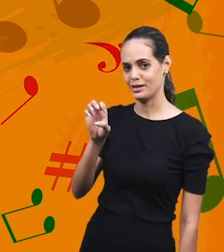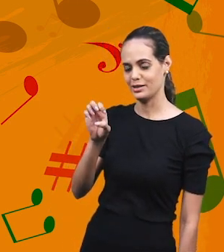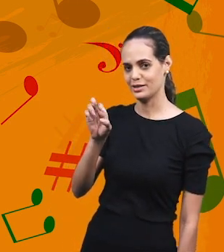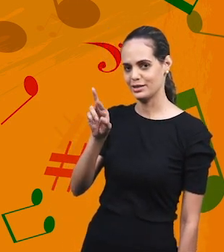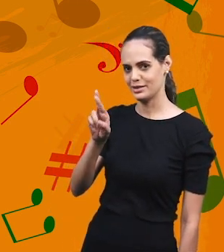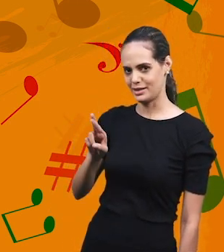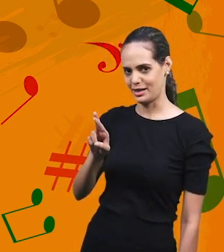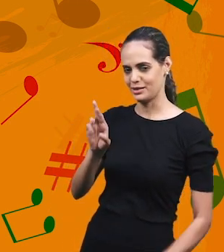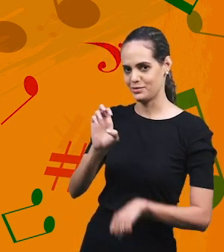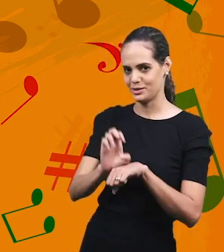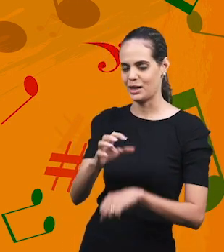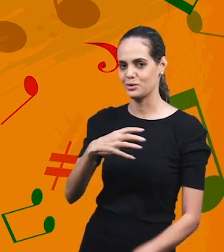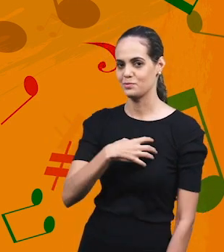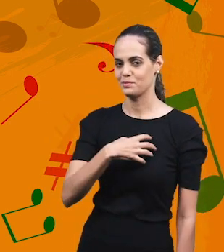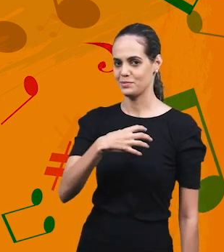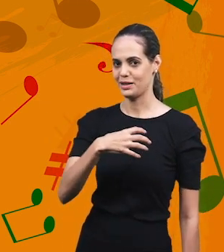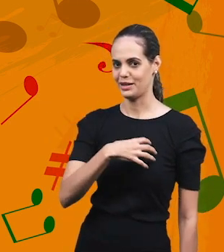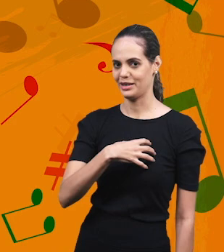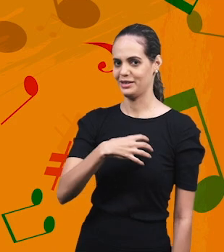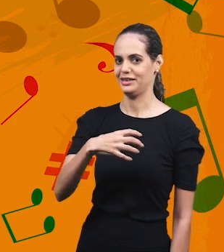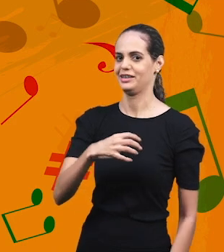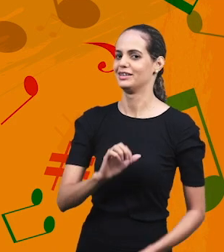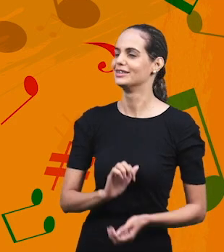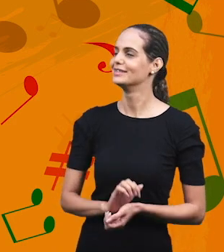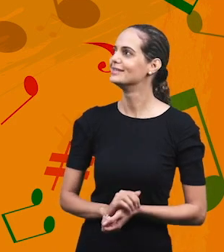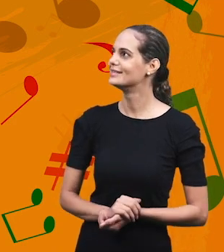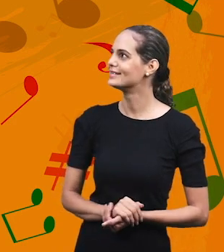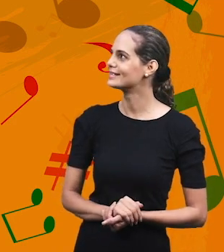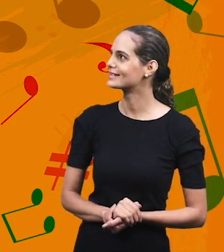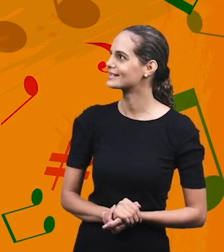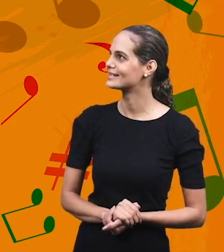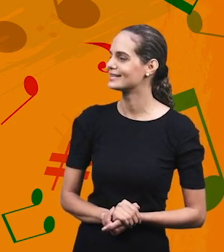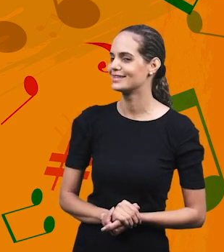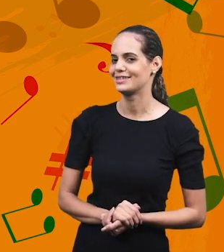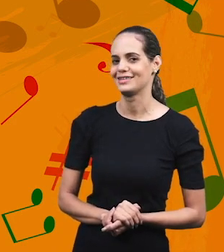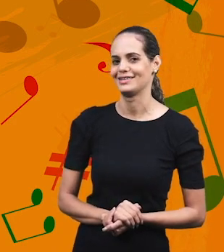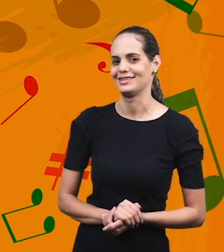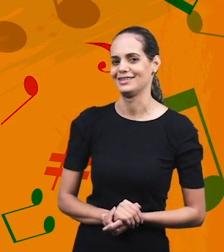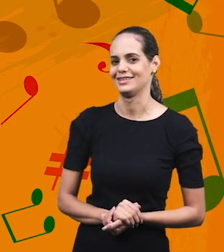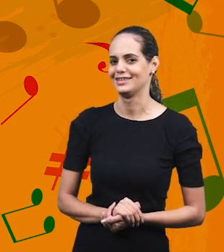L'intermédiaire Esther de Barreiras, Bahia.